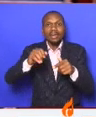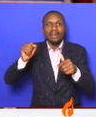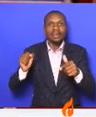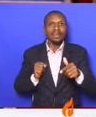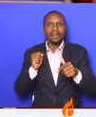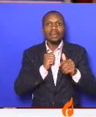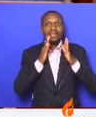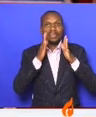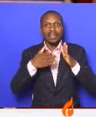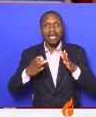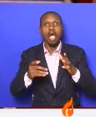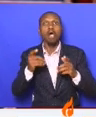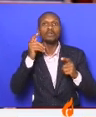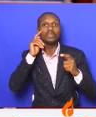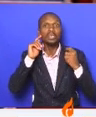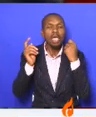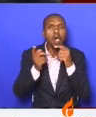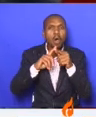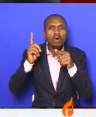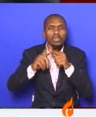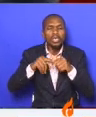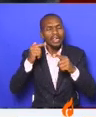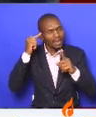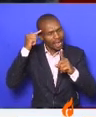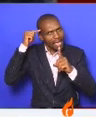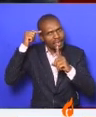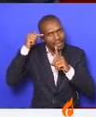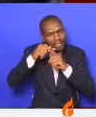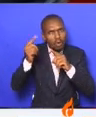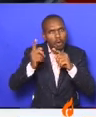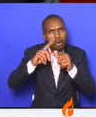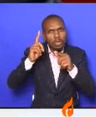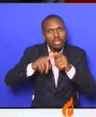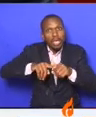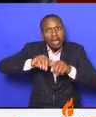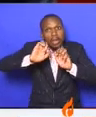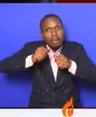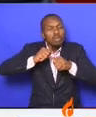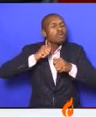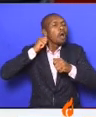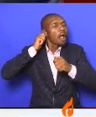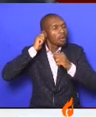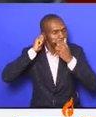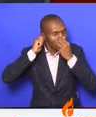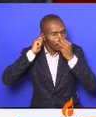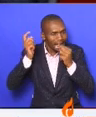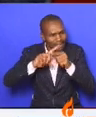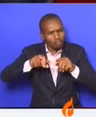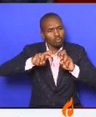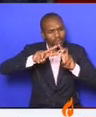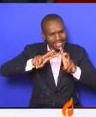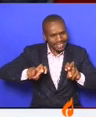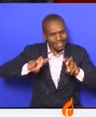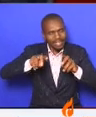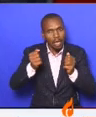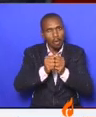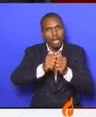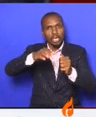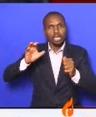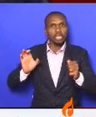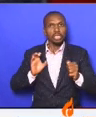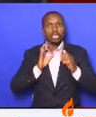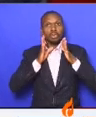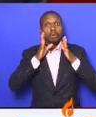Kericho Aaron Cheriot ni gale ngene kirengano kogani ngane iyo enyara kwa kego tegererua na kolingoli wane kamiti yaba senator ikumino